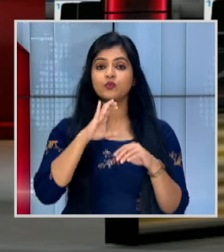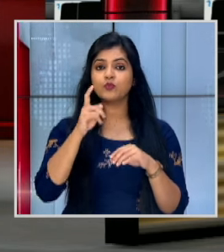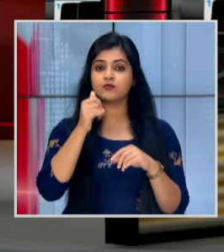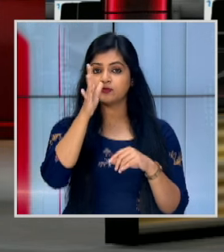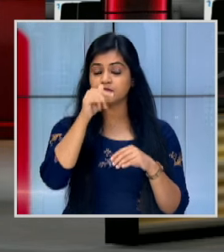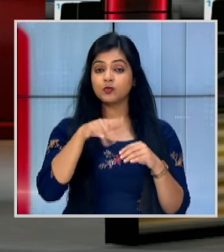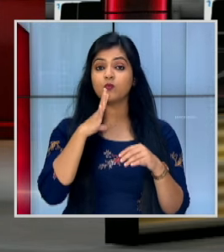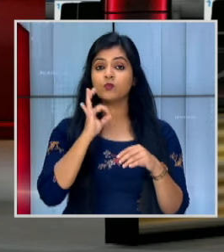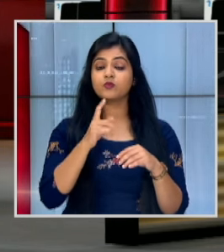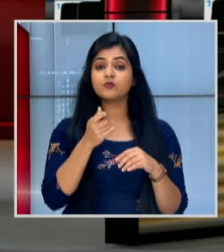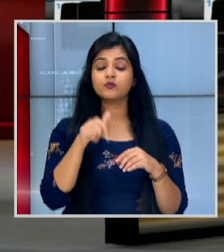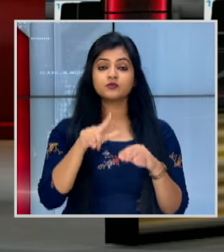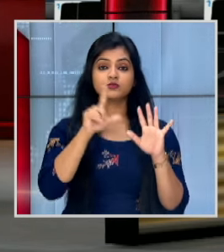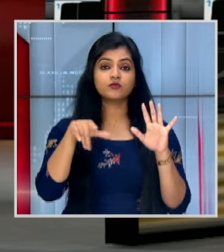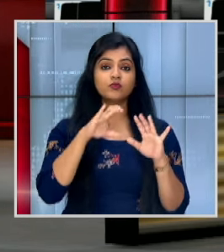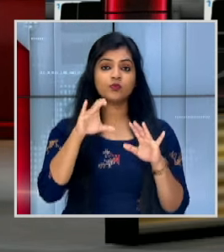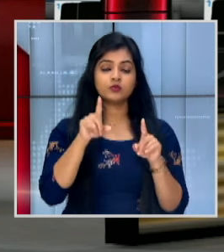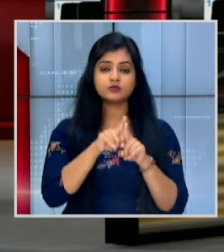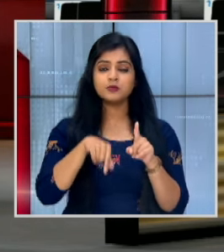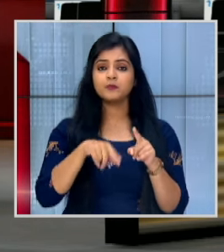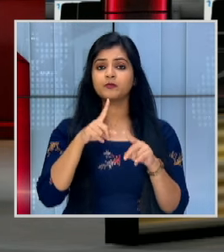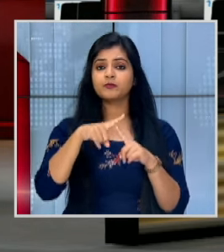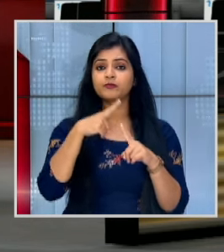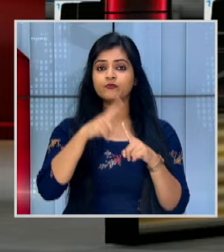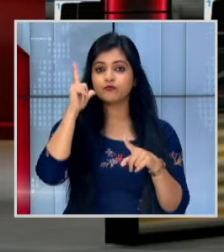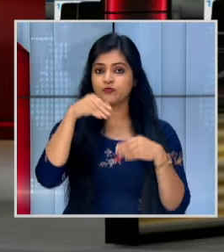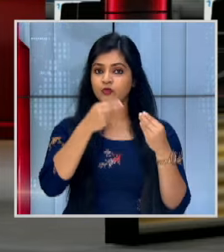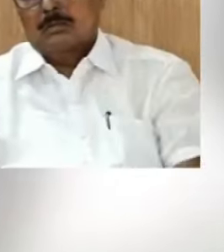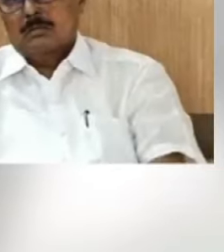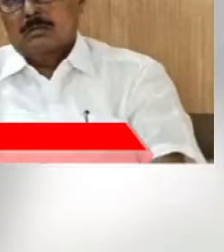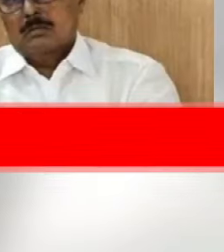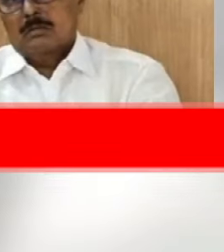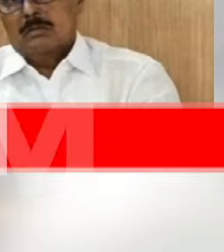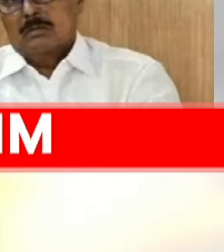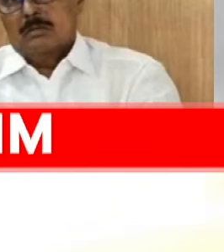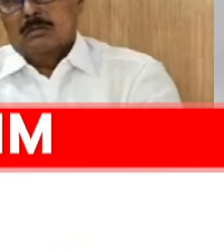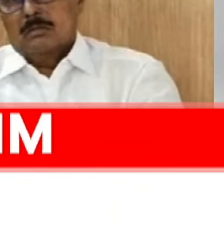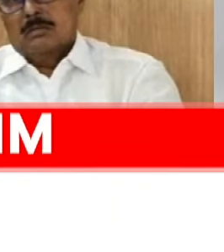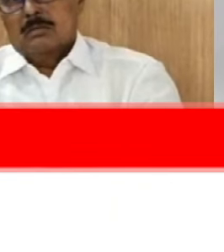CPIM എറണാകുളം ജില്ലാ സെക്രട്ടറി CN മോഹനൻ വാർത്താ സമ്മേളനത്തിൽ ആരോപിച്ചത്. കേരളത്തിലെ ഒരു